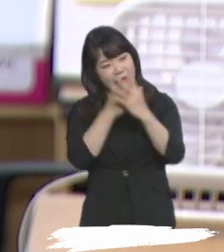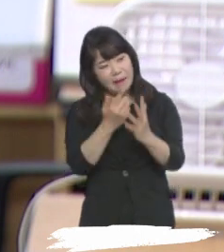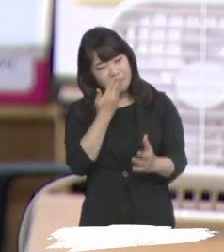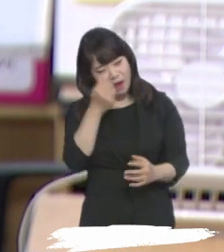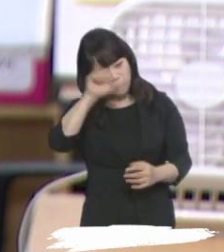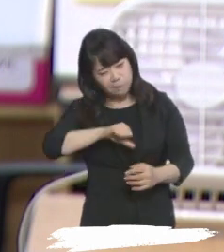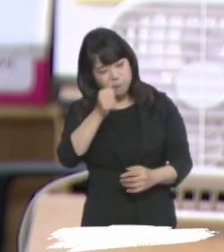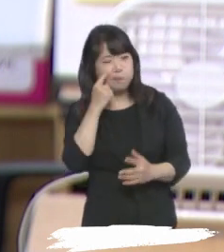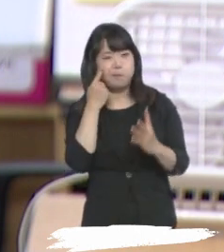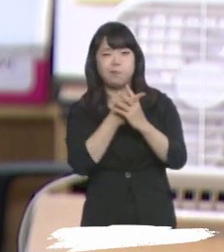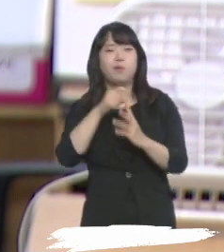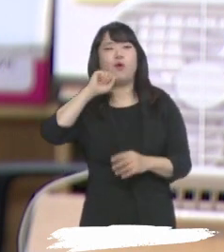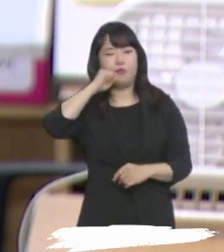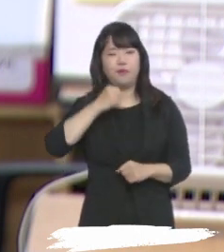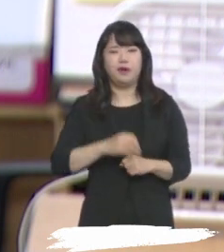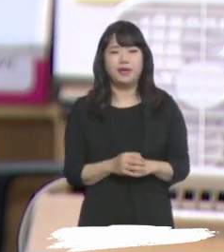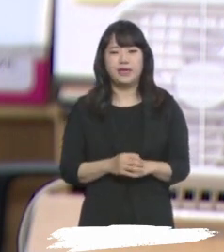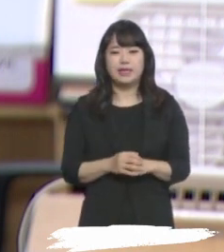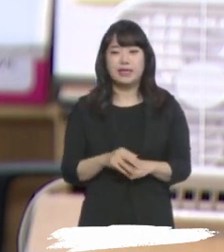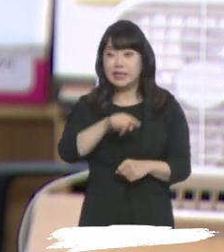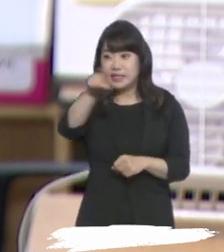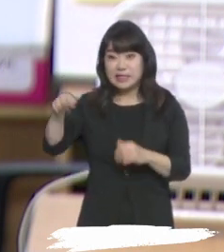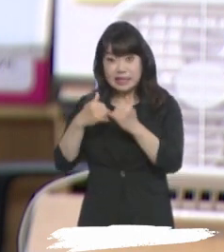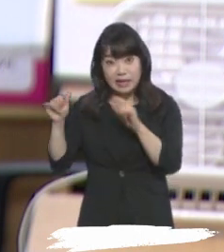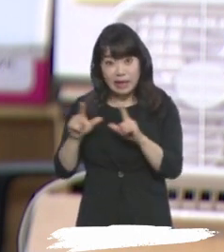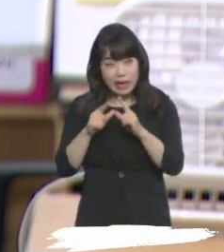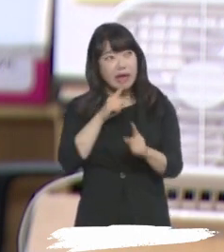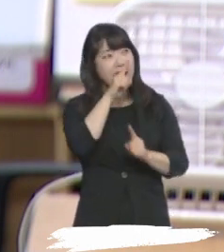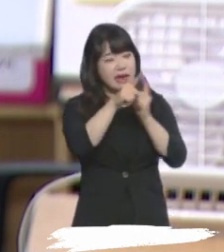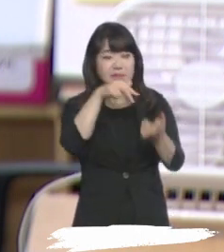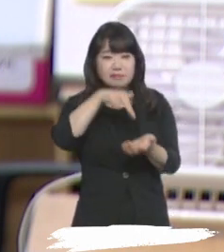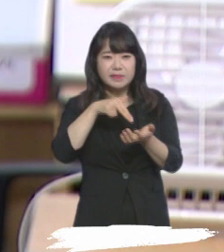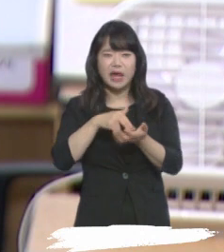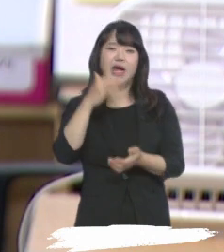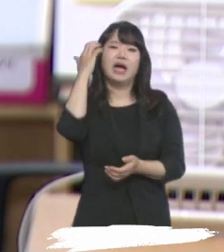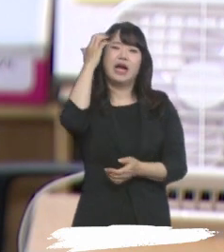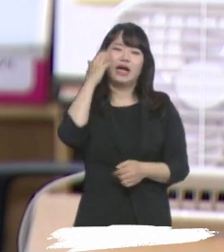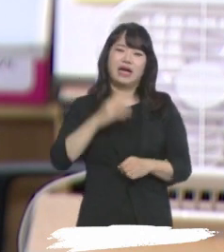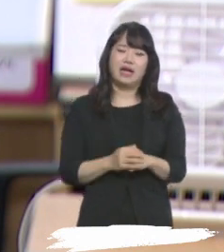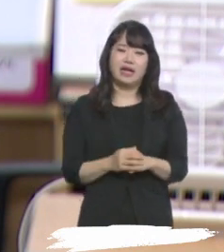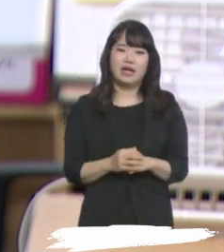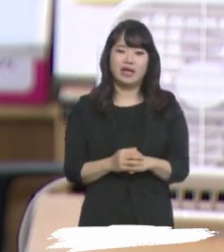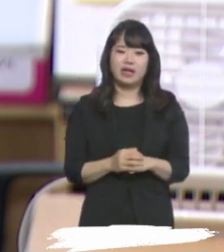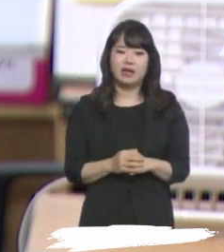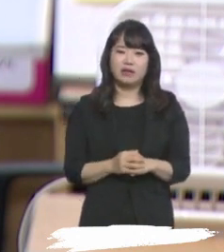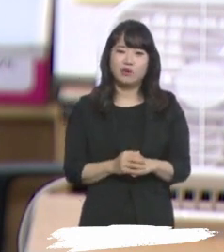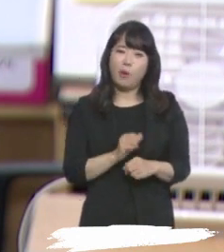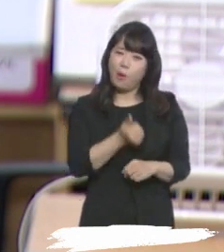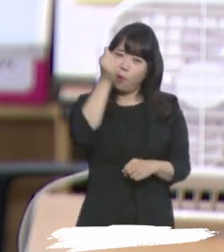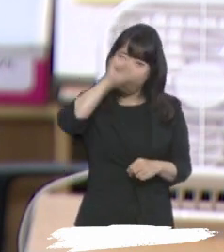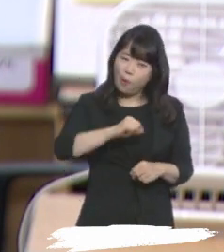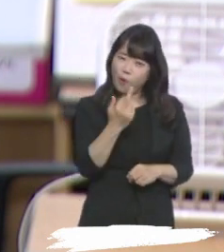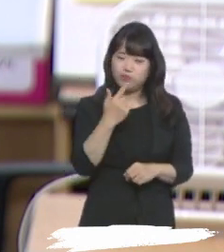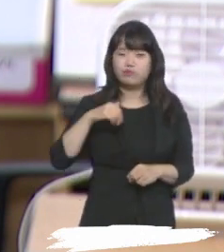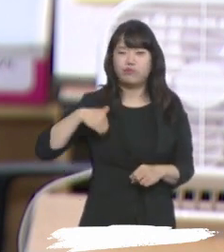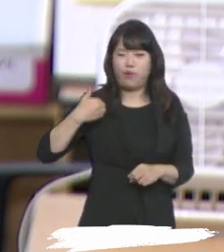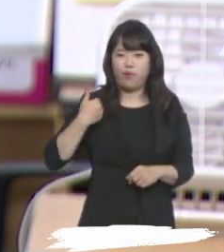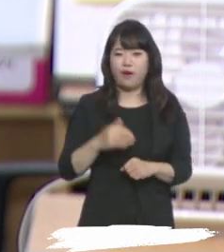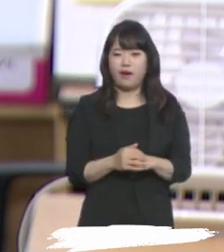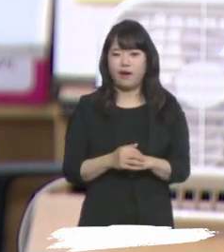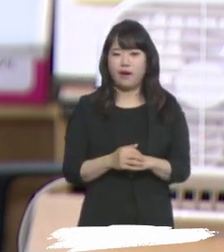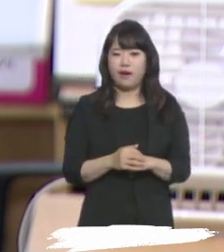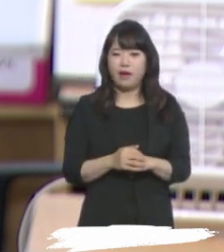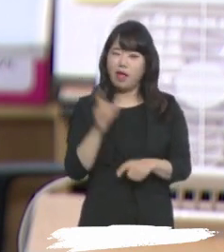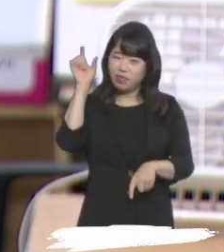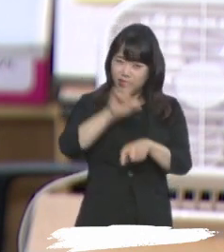사실 어렵죠. 민원인분들, 주민분들 입장에서는. 네. 그리고 또 될지 안 될지도 여기서 또 한